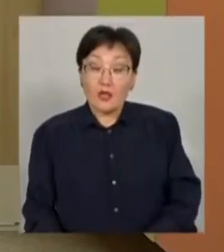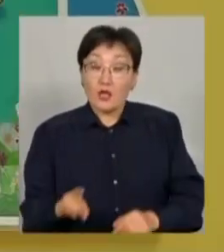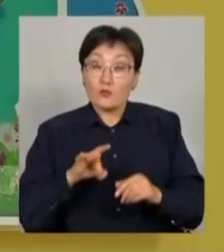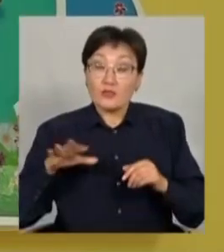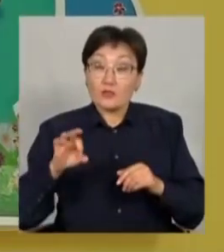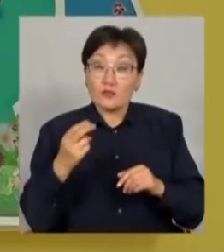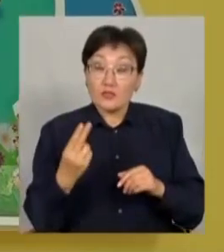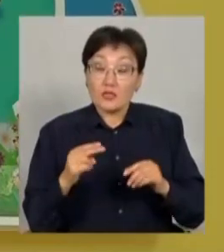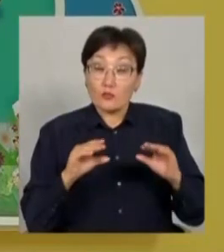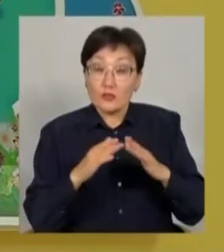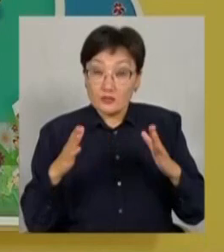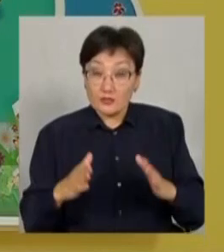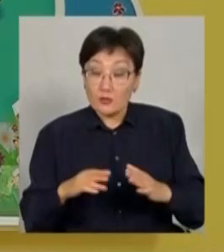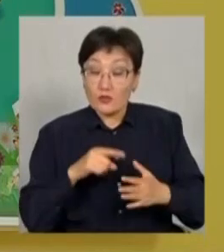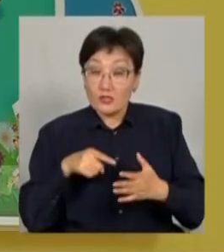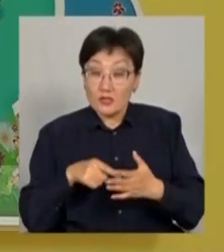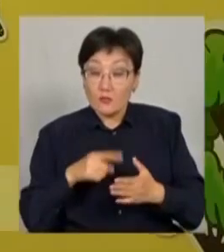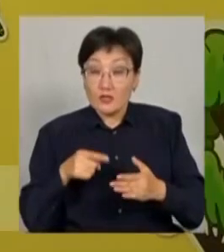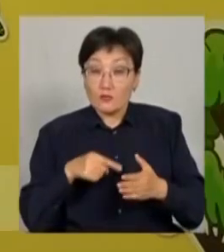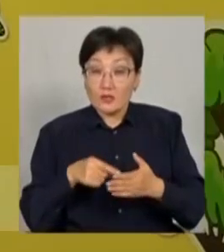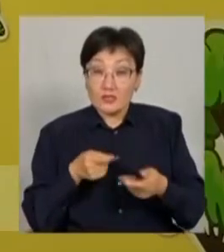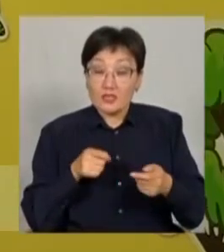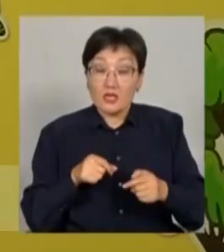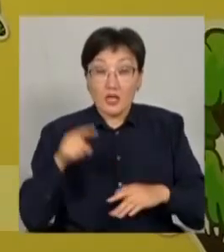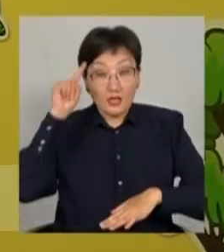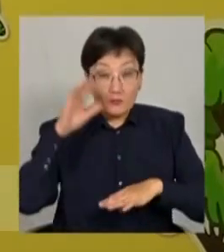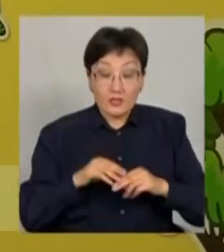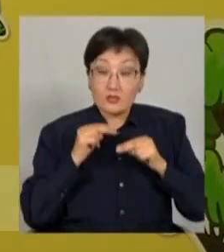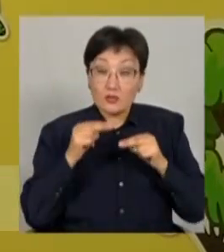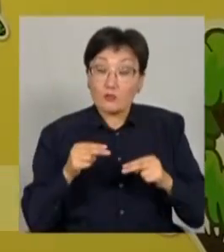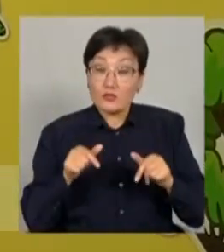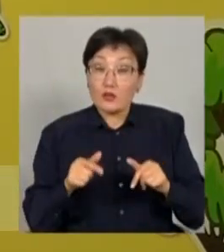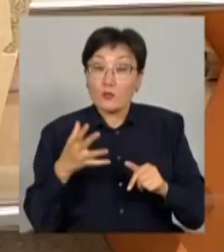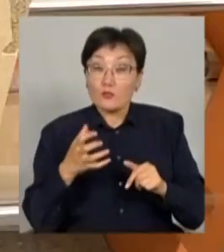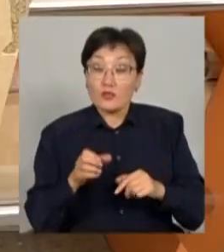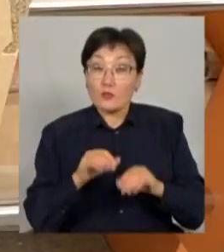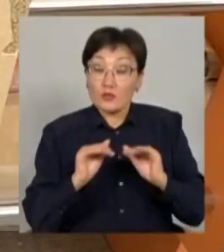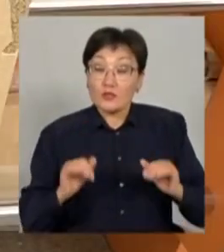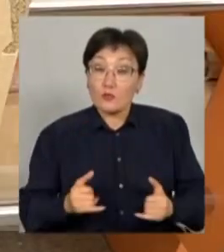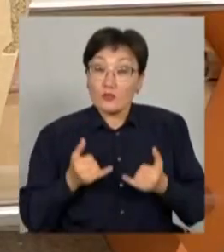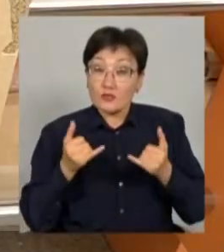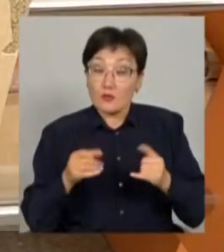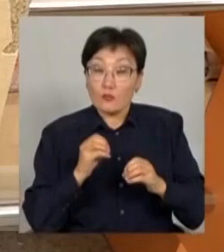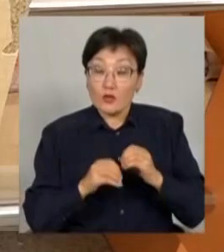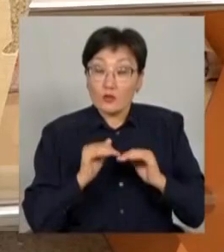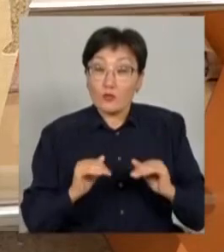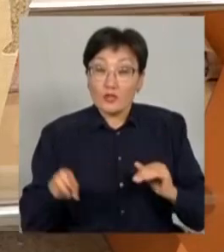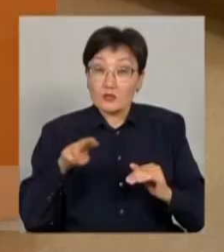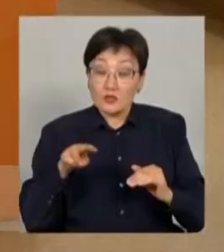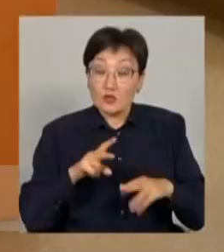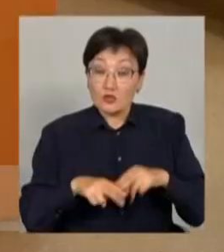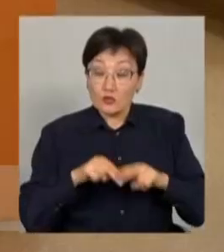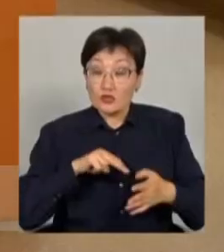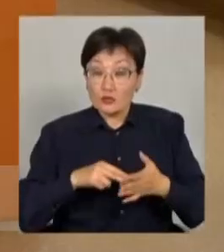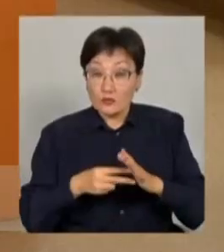Аудандағы әлеуметтік нысандардың мәселесі қала әкімдігінің назарында. Биыл мұнда 500 бүлдіршінге арналған 10 балабақша салу